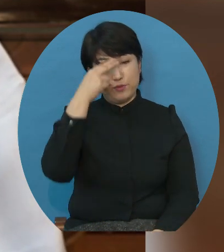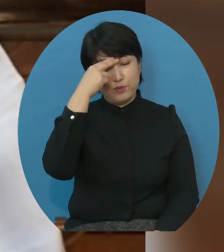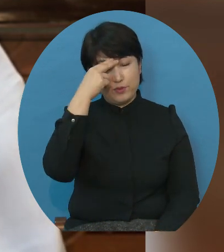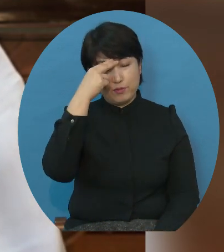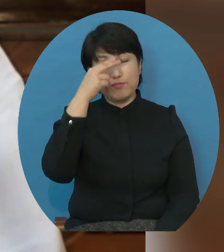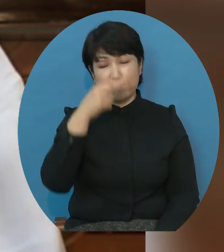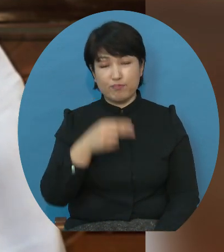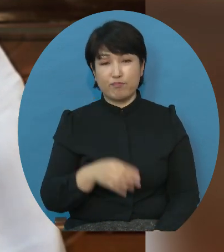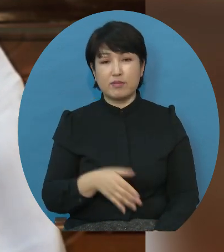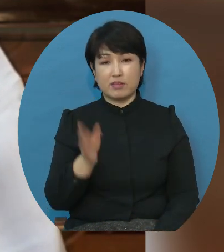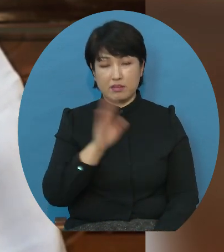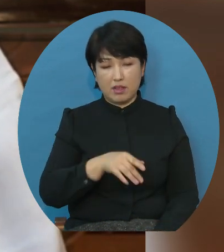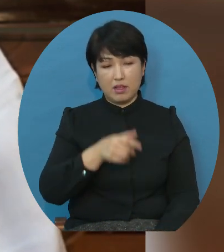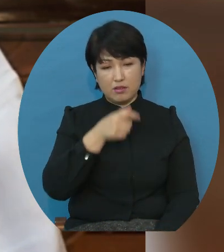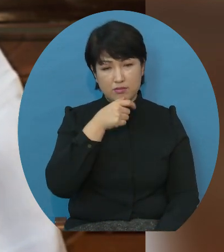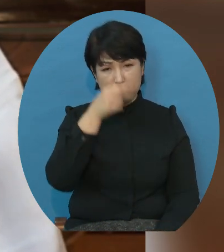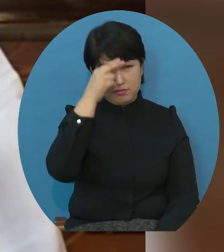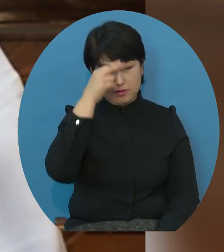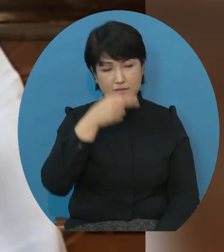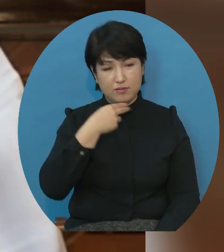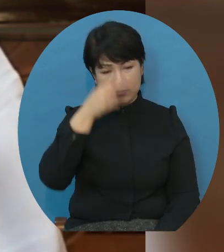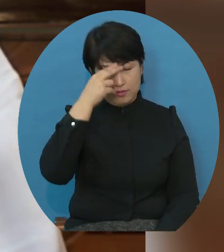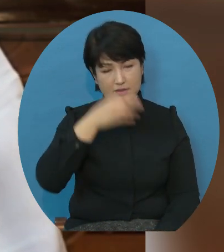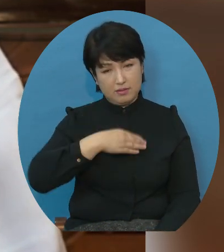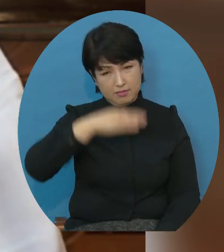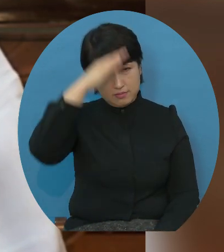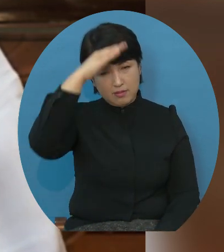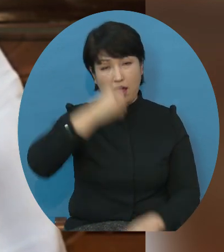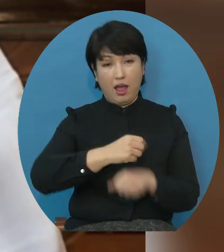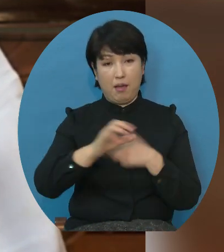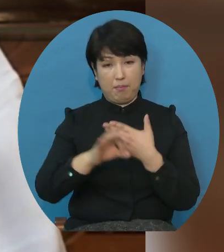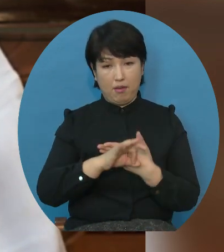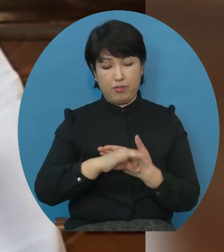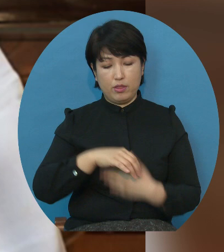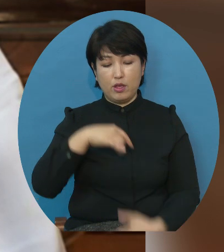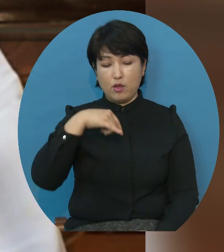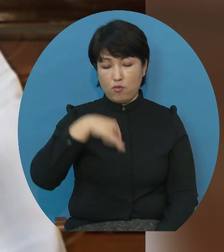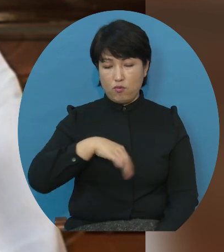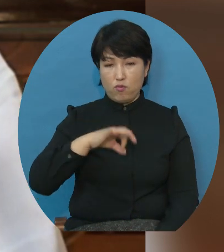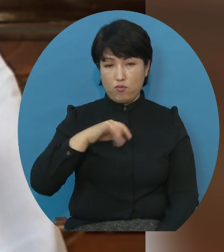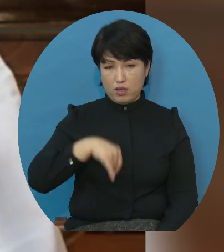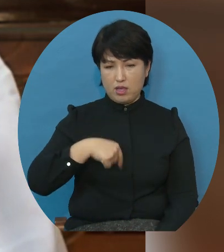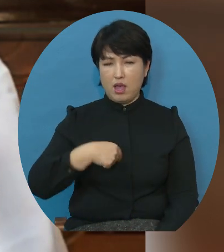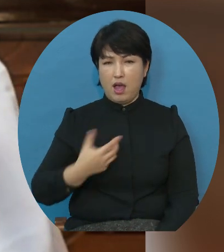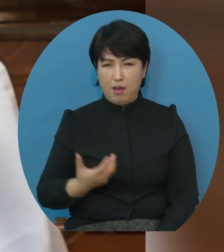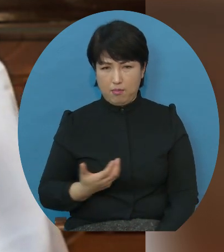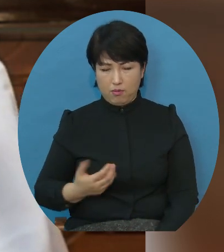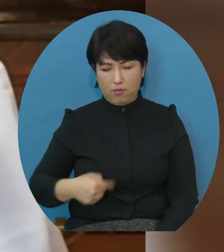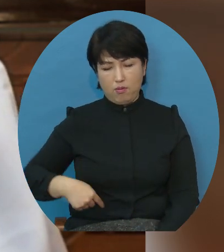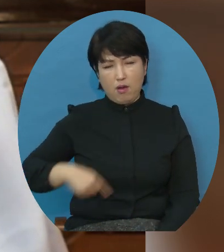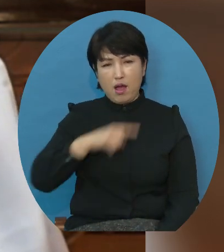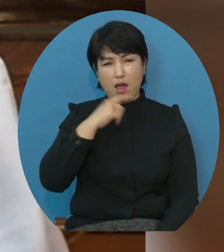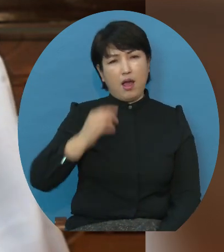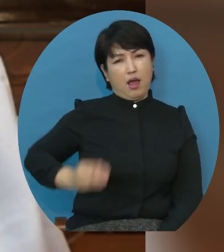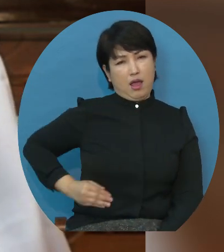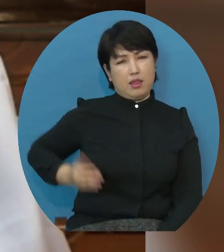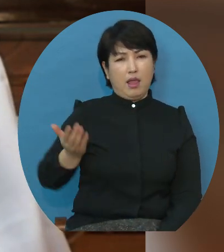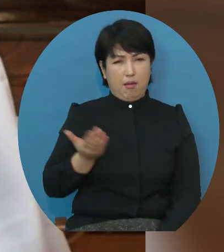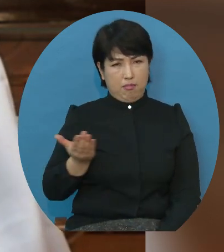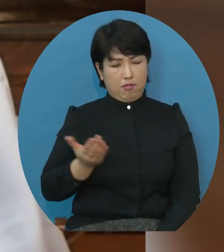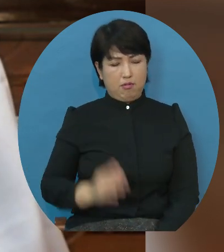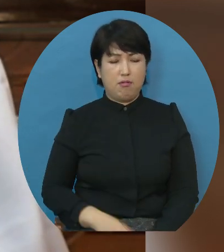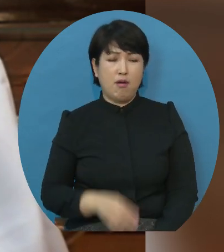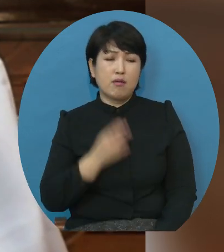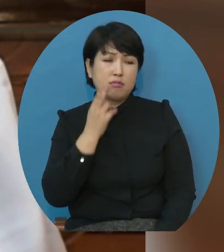하지만 술을 많이 뭐가 지나쳐서 어때요 위가 고장이 나서 간경화 글 2건 알리지 좋은